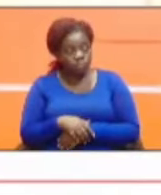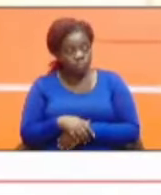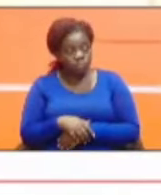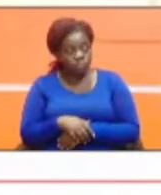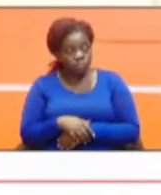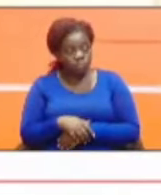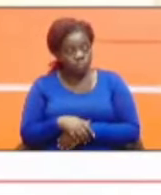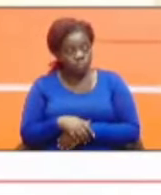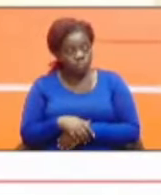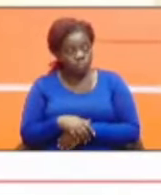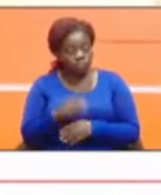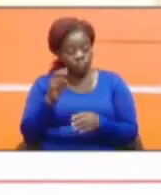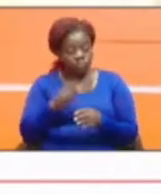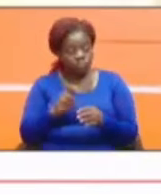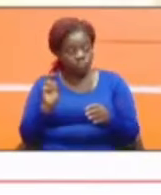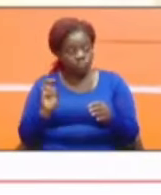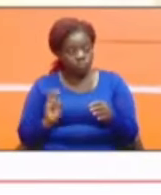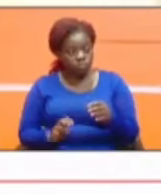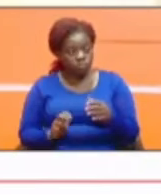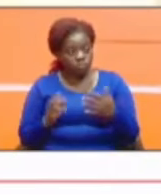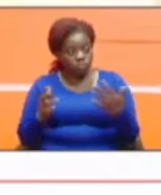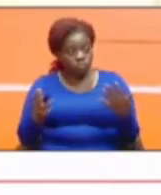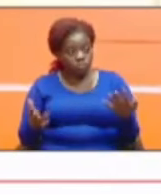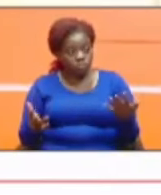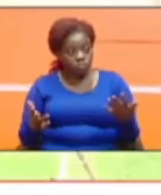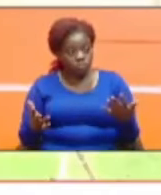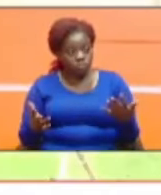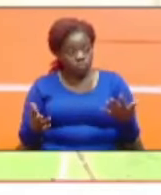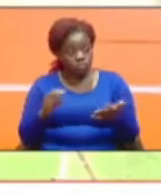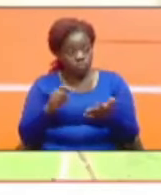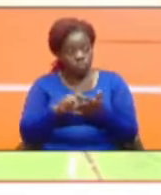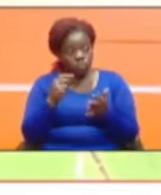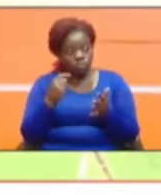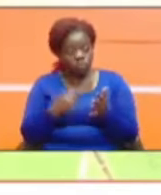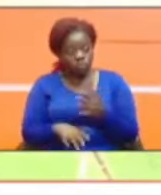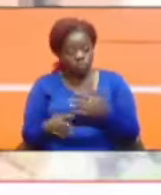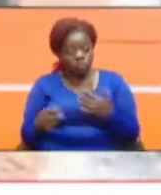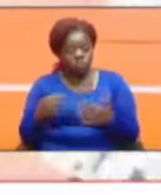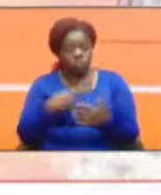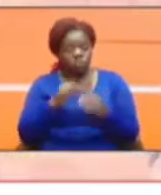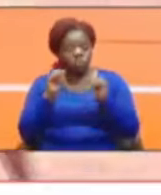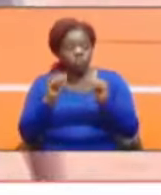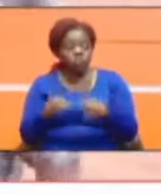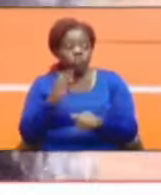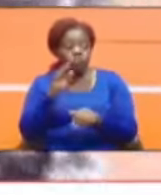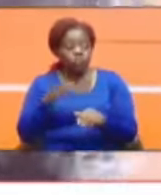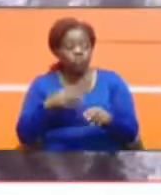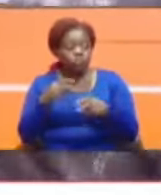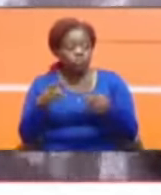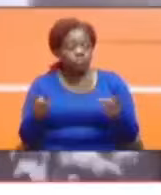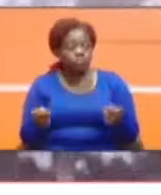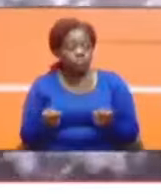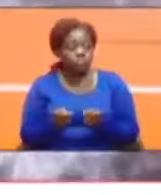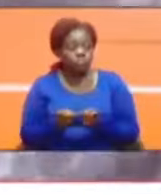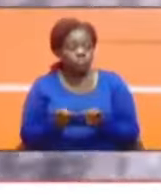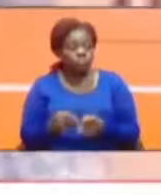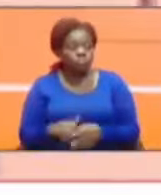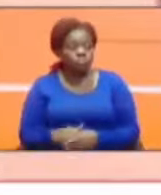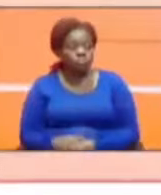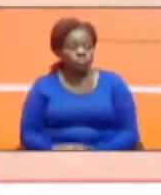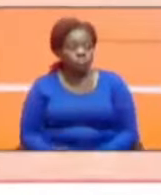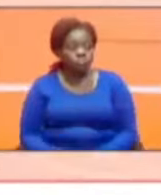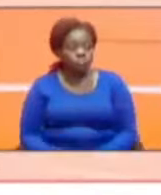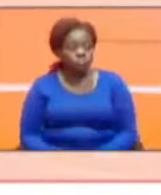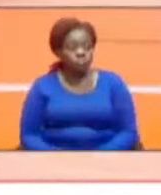Tiba bakulume. Dawezo na wazari. Tebe zemtese da nene kuzirao. Oja bibera mo.